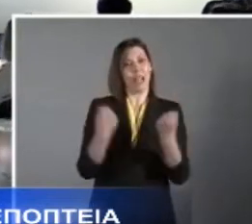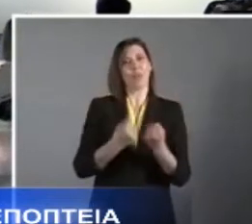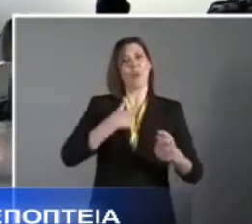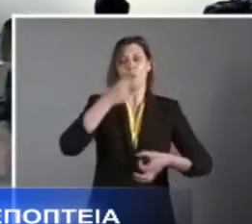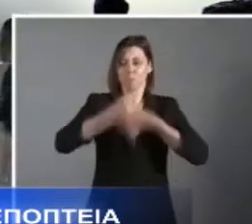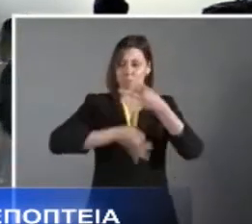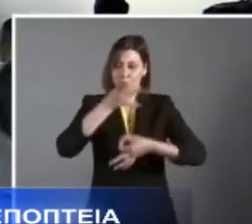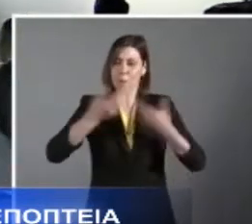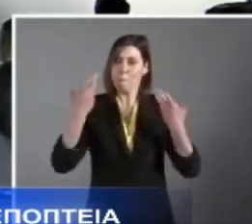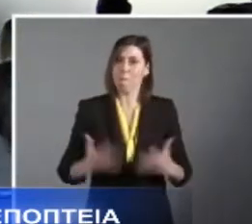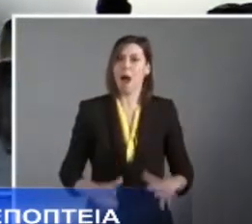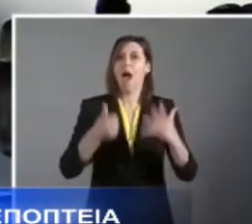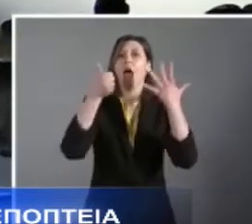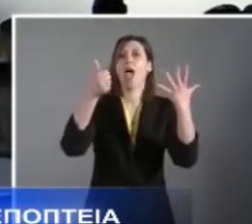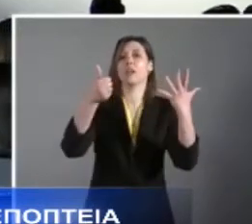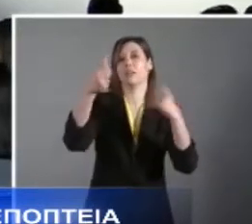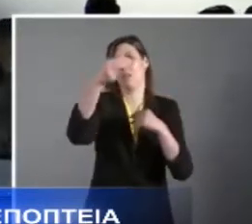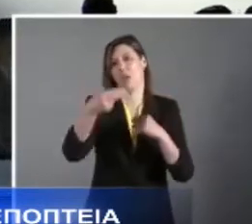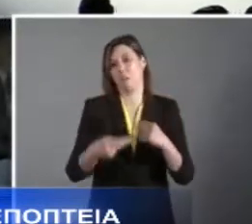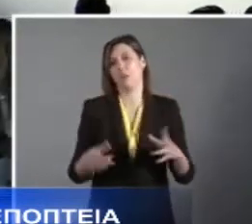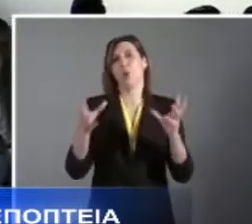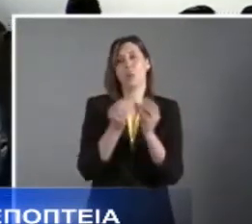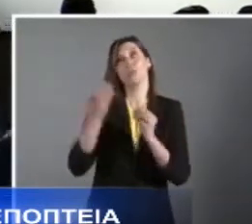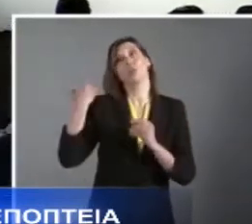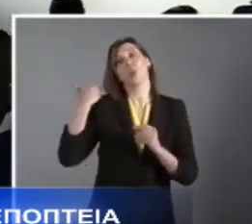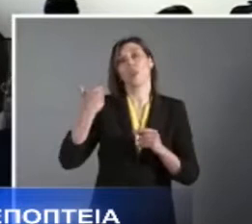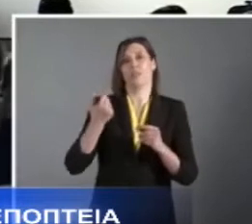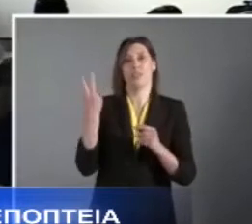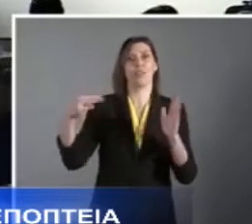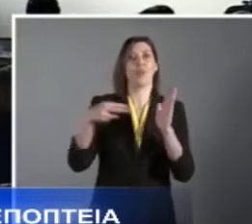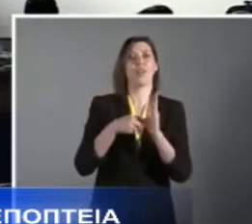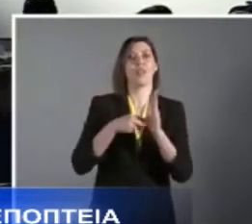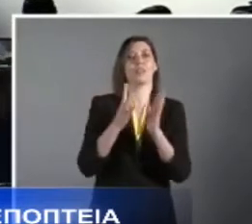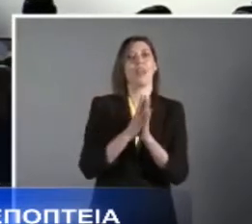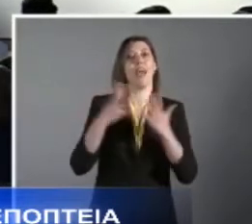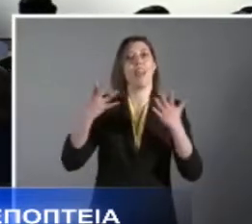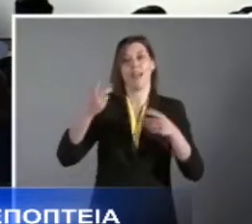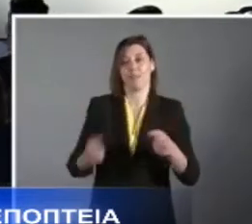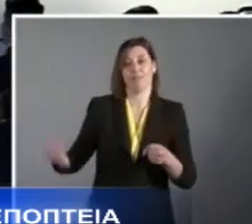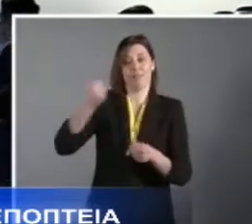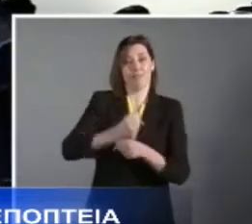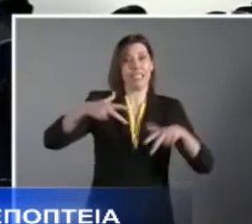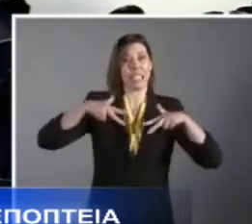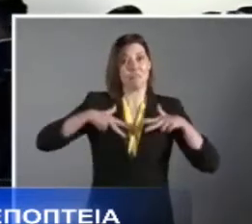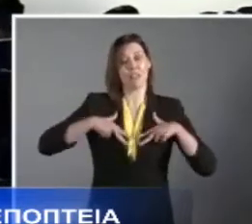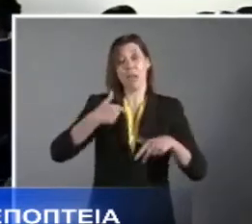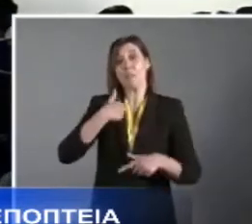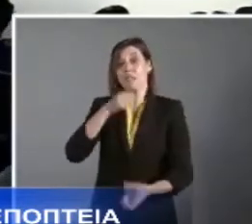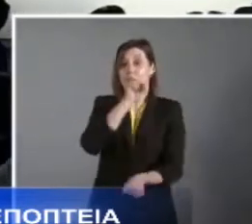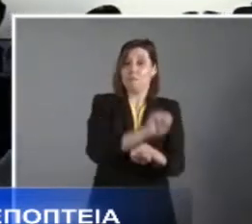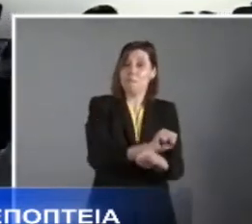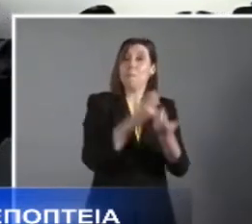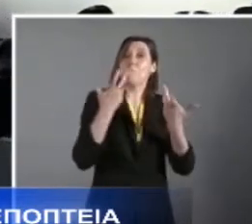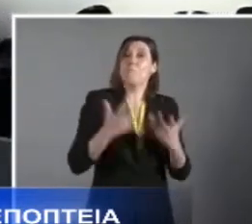κεφάλαια αλλαγών των προγραμματικών δηλώσεων της κυβέρνησης και το έργο το οποίο κάναμε πράξη 3